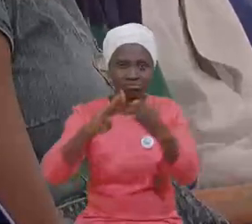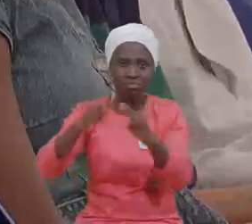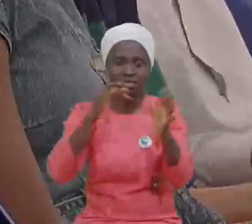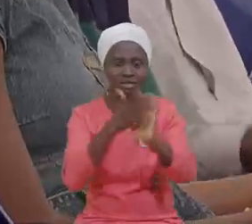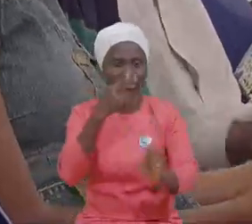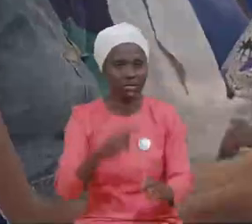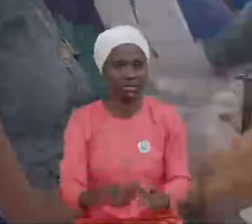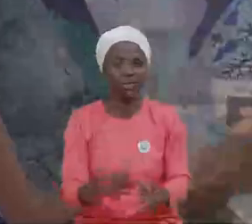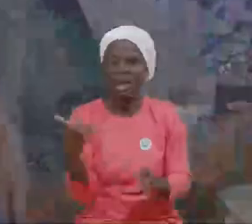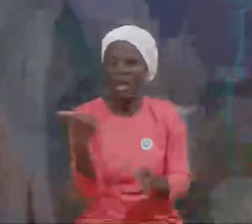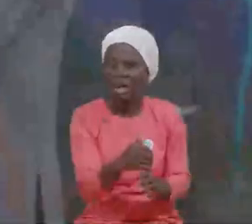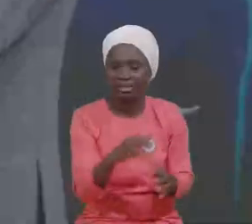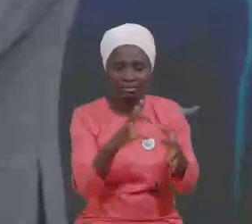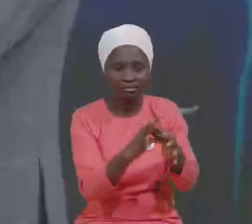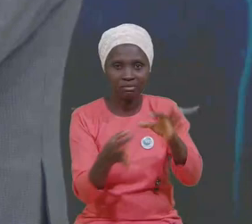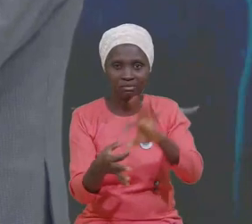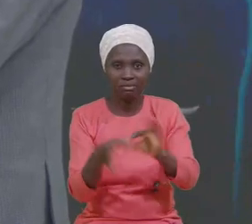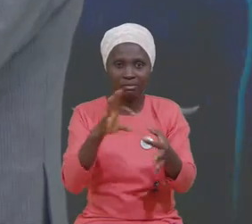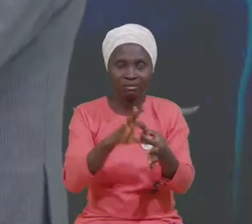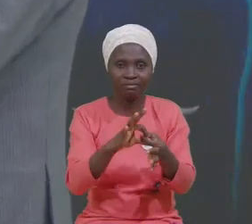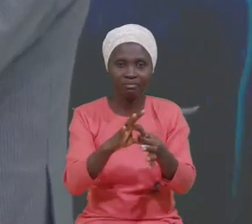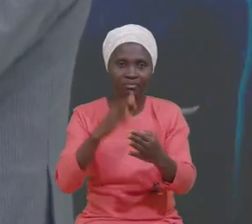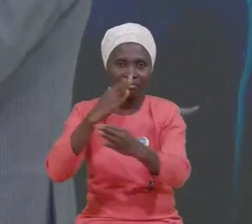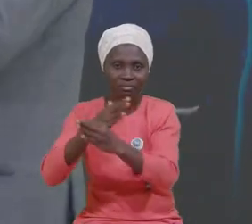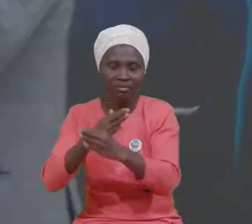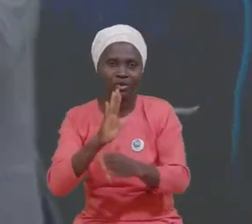Est-ce qu'il y a un blocage?